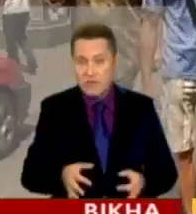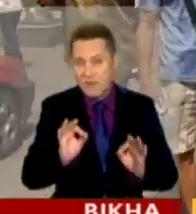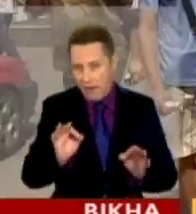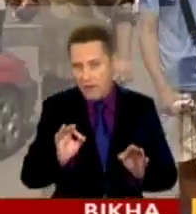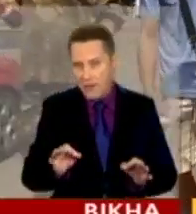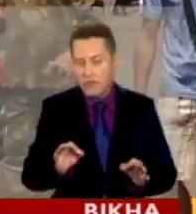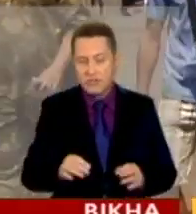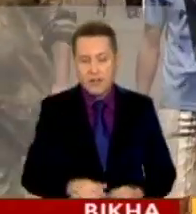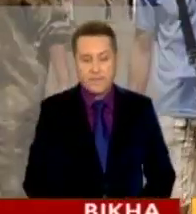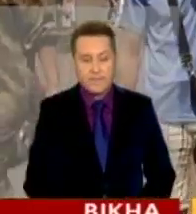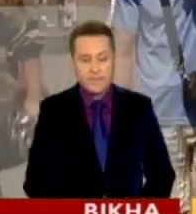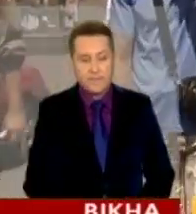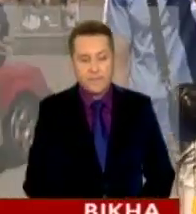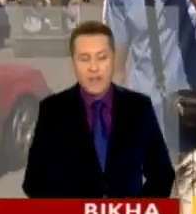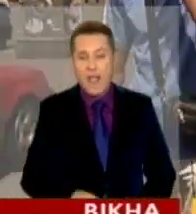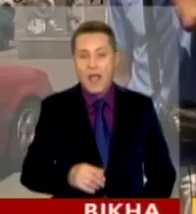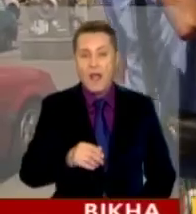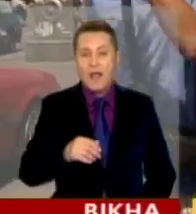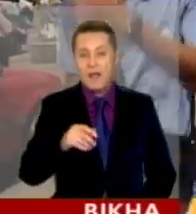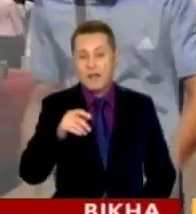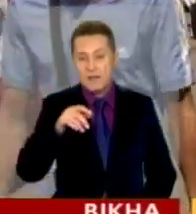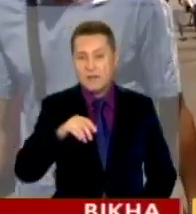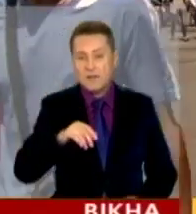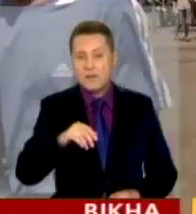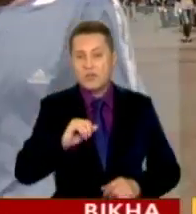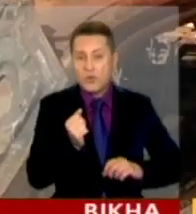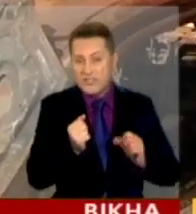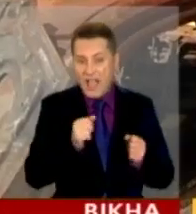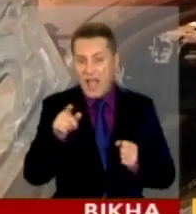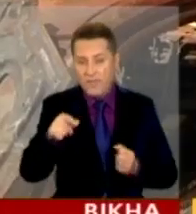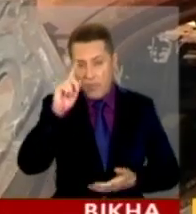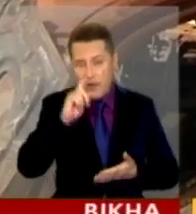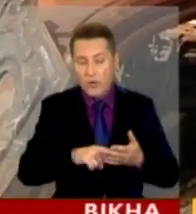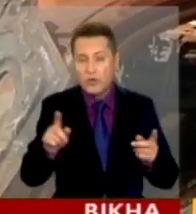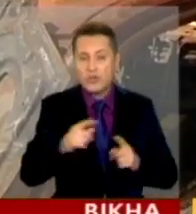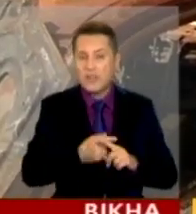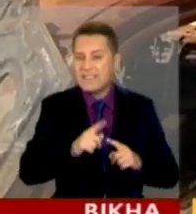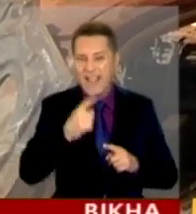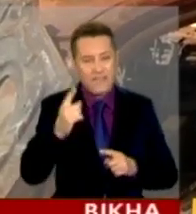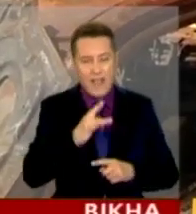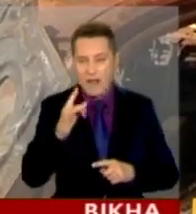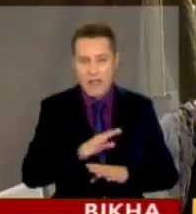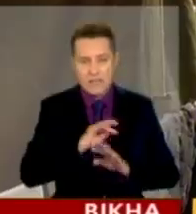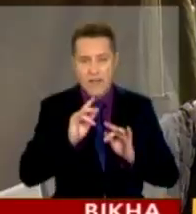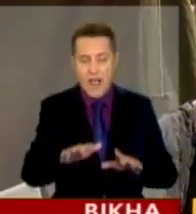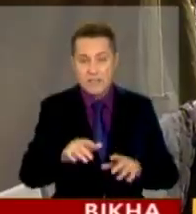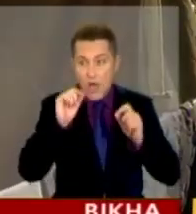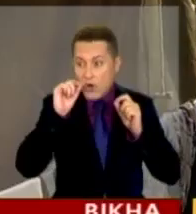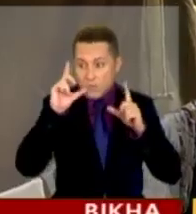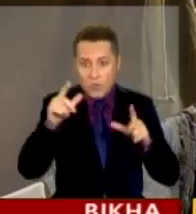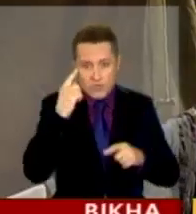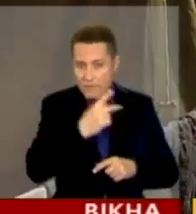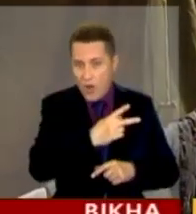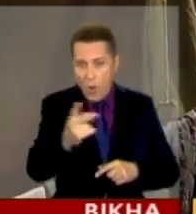Ні, це звичайно. Організатор приїзду Дмитра і його друзів на Майдан переконує, це не разова акція. Відтепер розплющувати очі донеччан на майданові